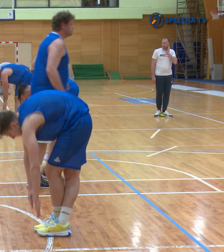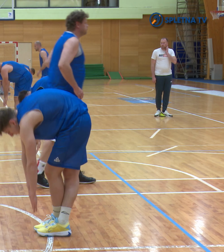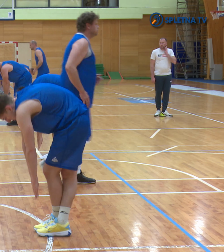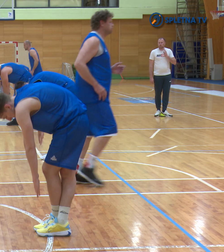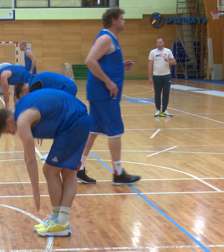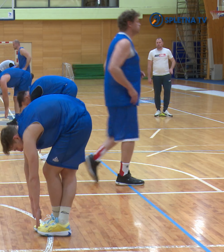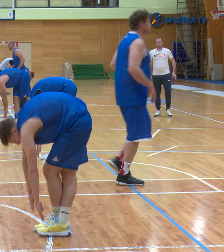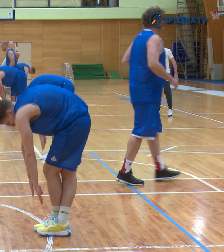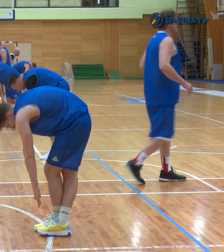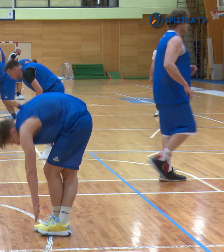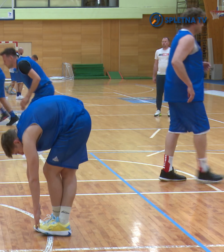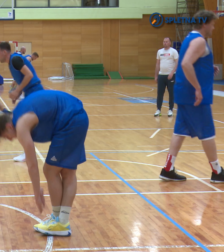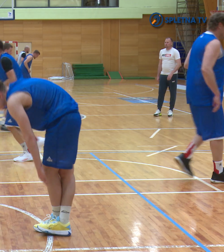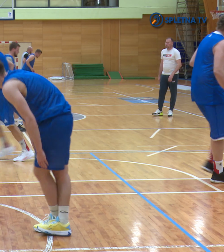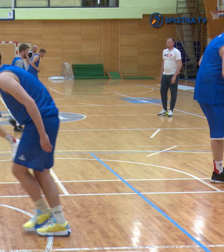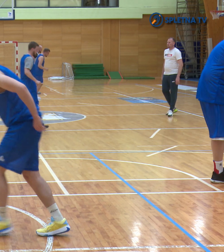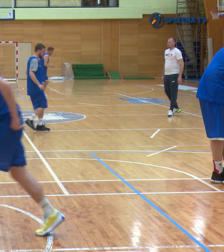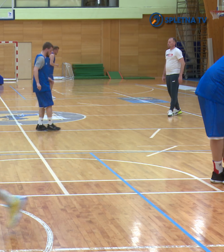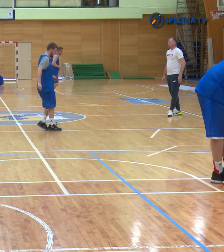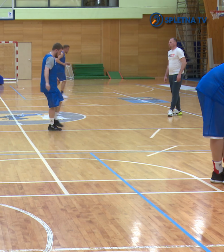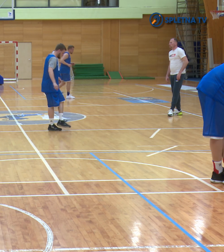Just because it's easy.